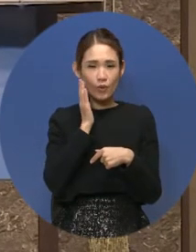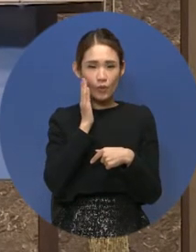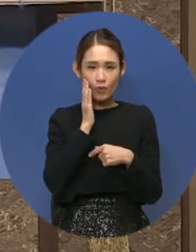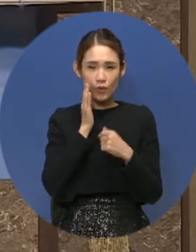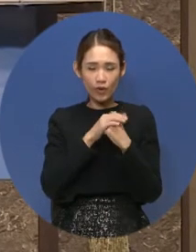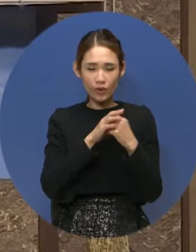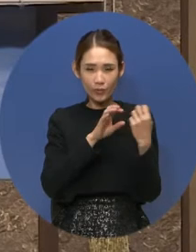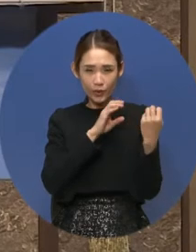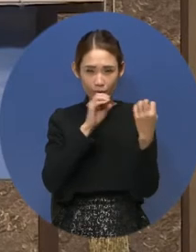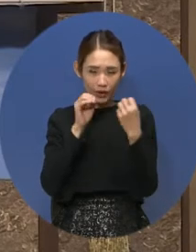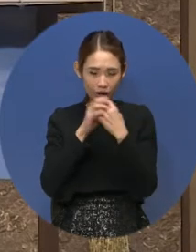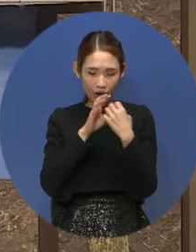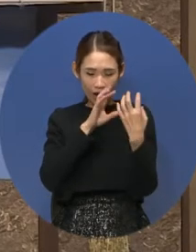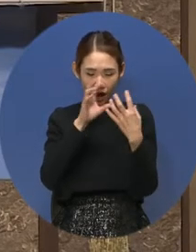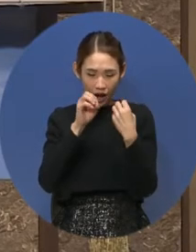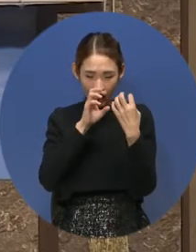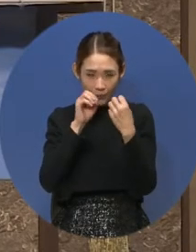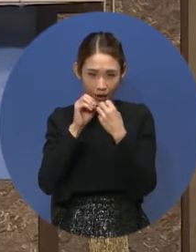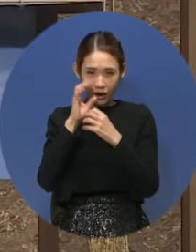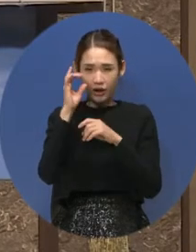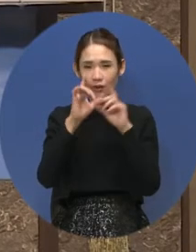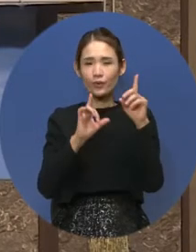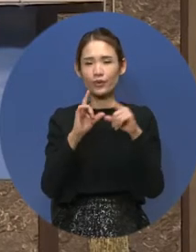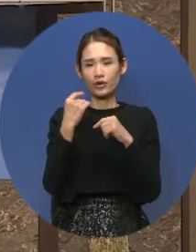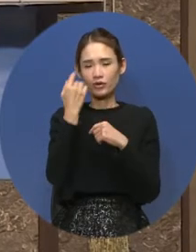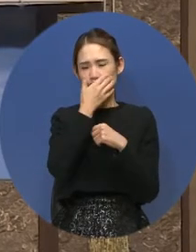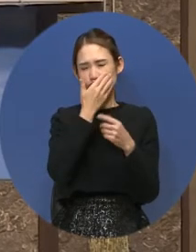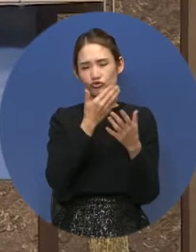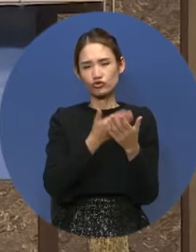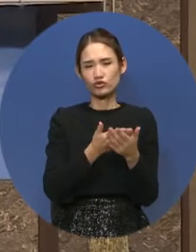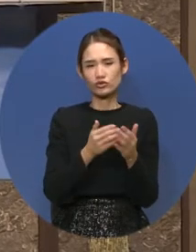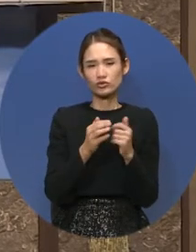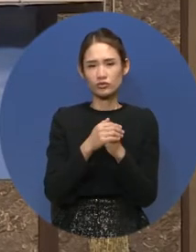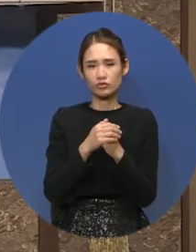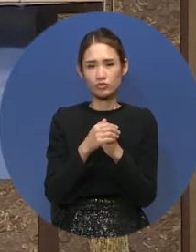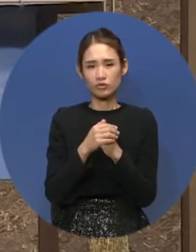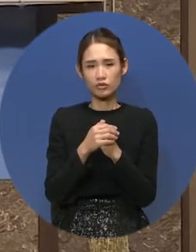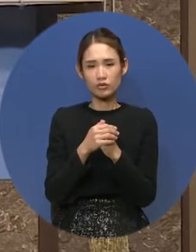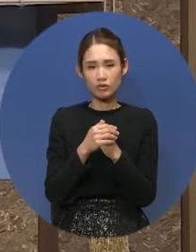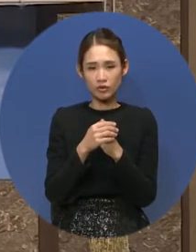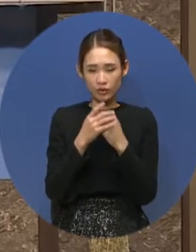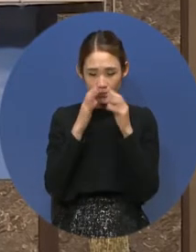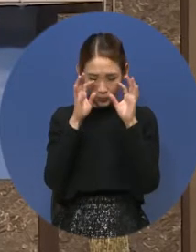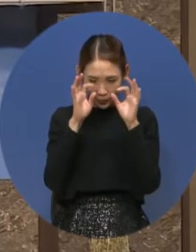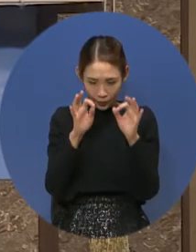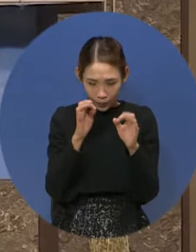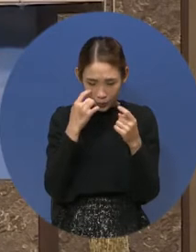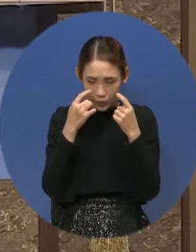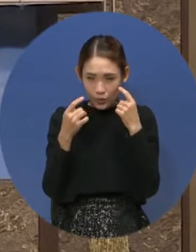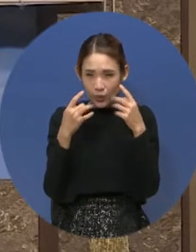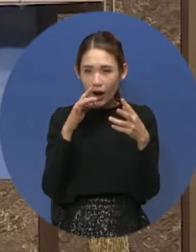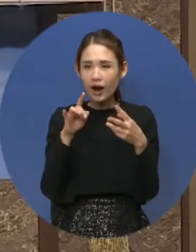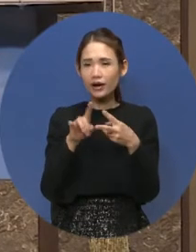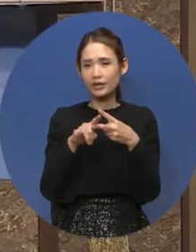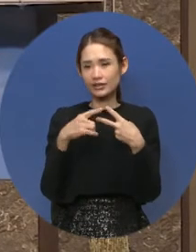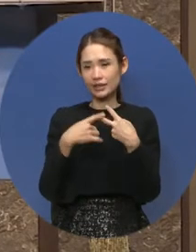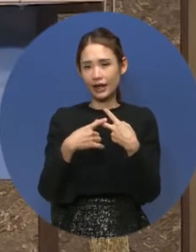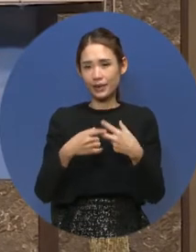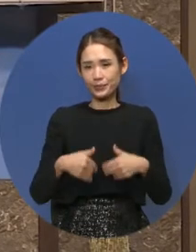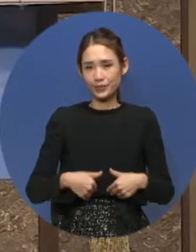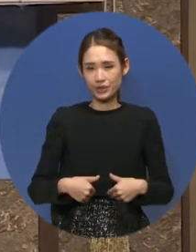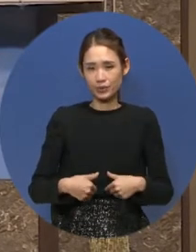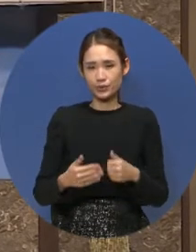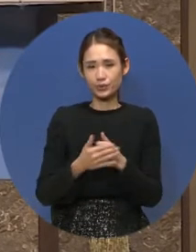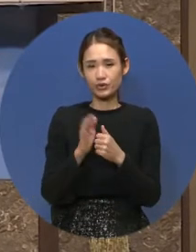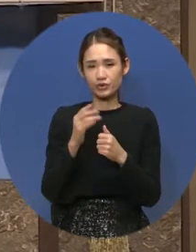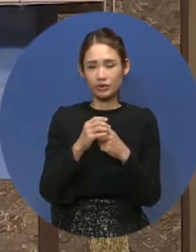분들의 입모양이나 얼굴 표정이 상당히 중요한데요. 그렇죠. 그걸 봐야지 정확하게 이해를 하고 할 수 있습니다. 네. 근데